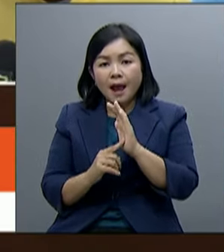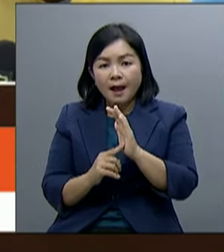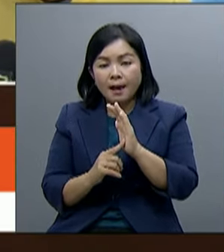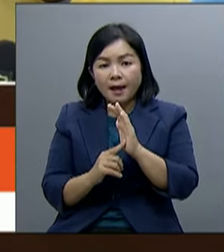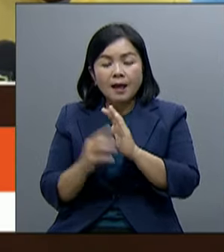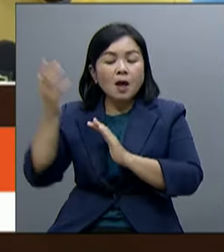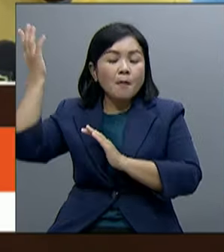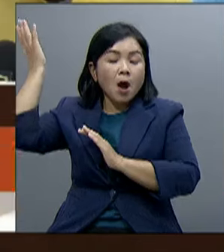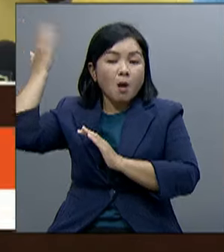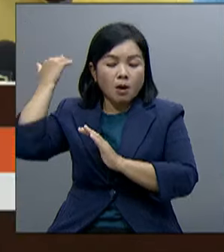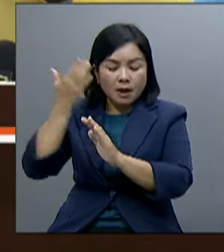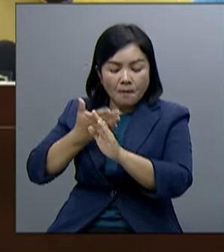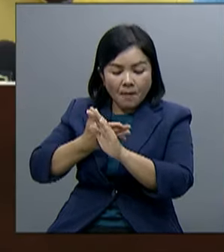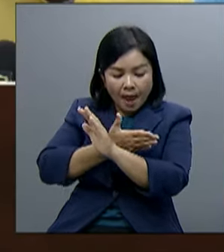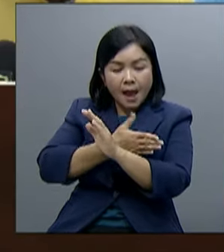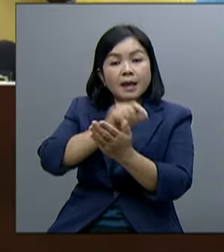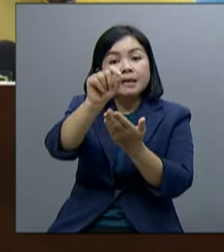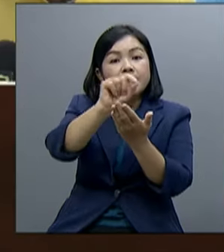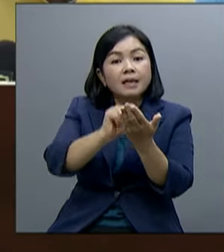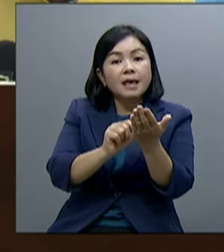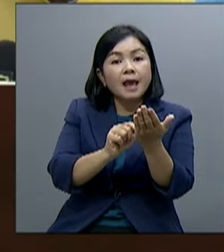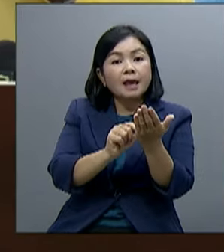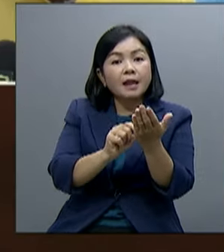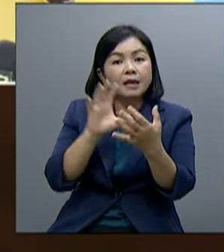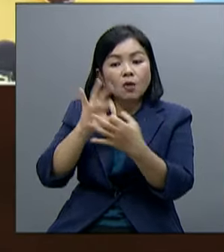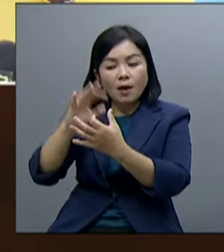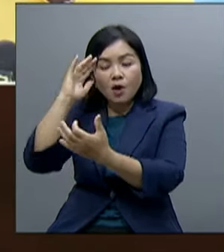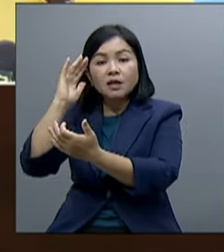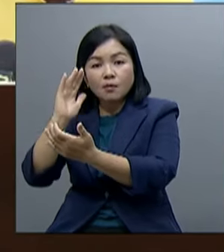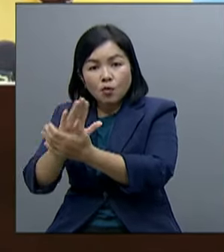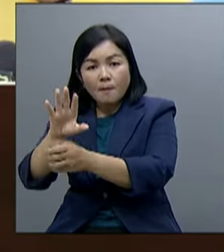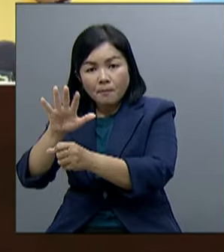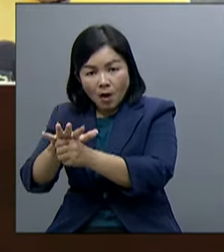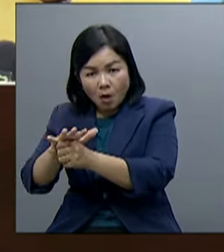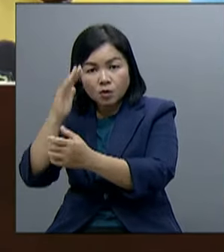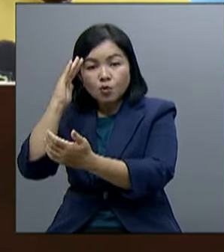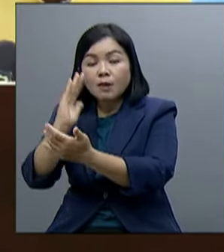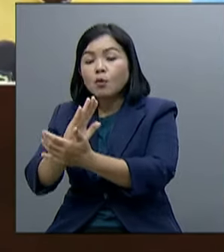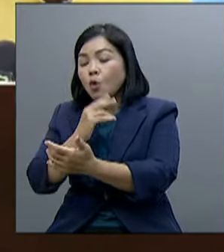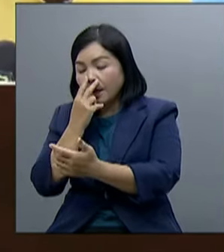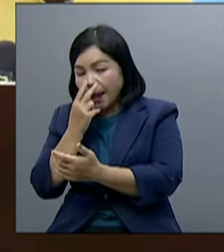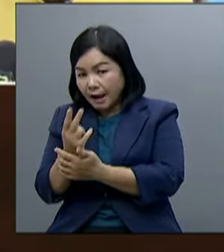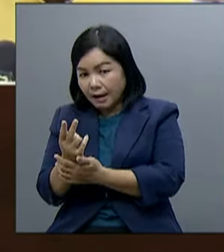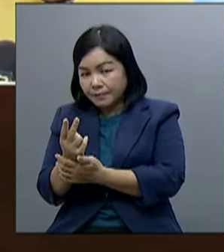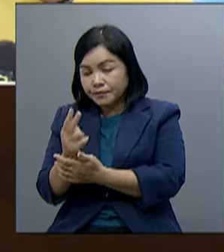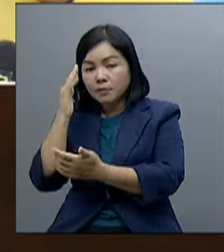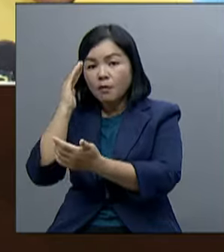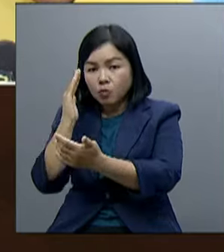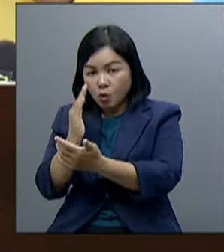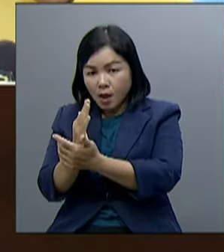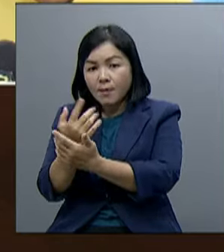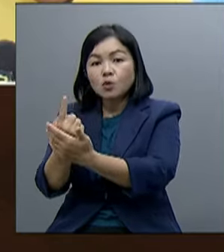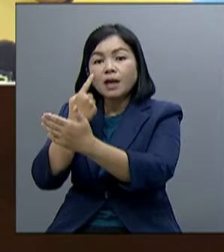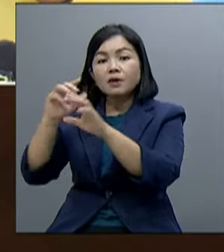ในอดีตเนี่ยจะเขียนไว้เฉพาะในชั้นสอบสวนถ้าชั้นสอบสวนเนี่ยเหมือนเจ้าหน้าที่ของรัฐ